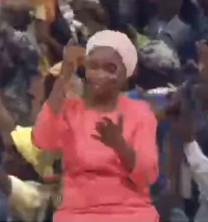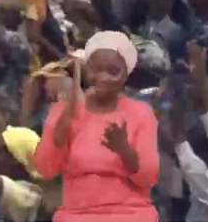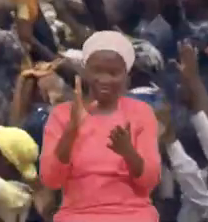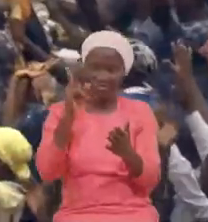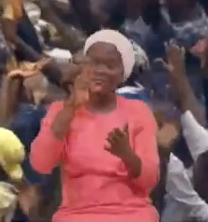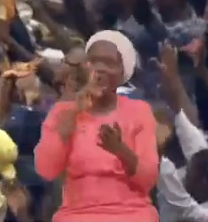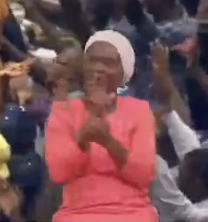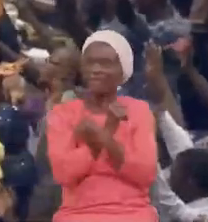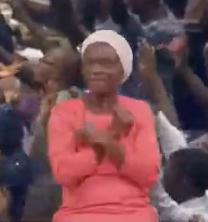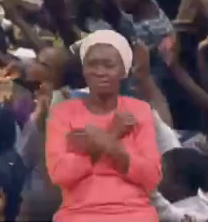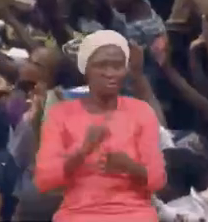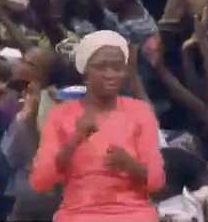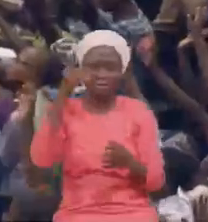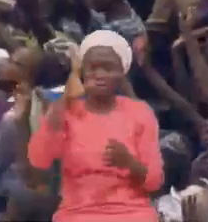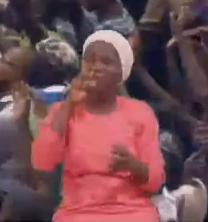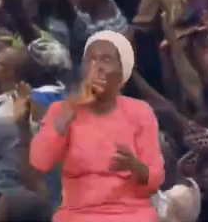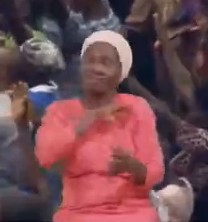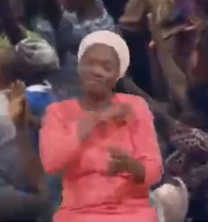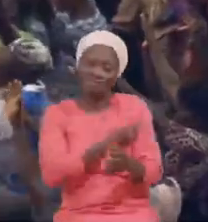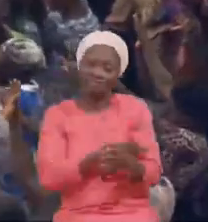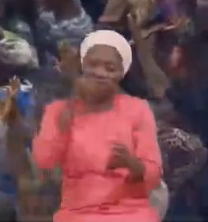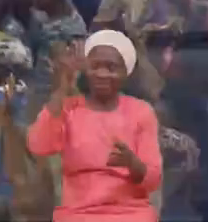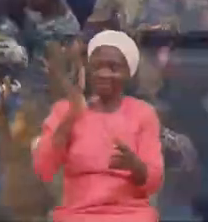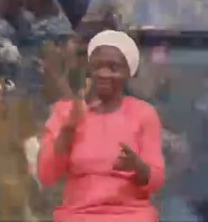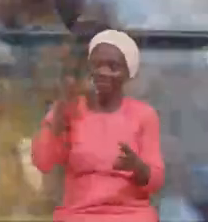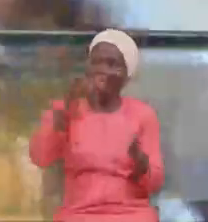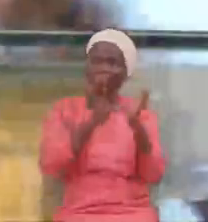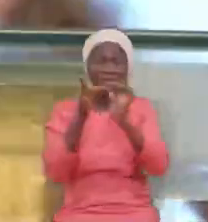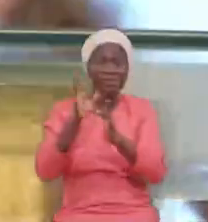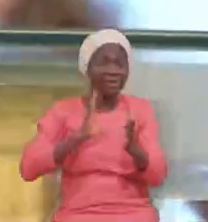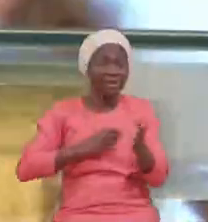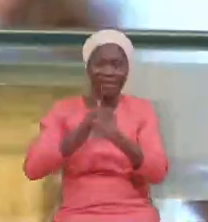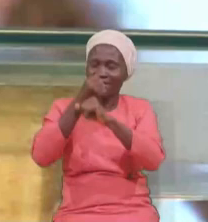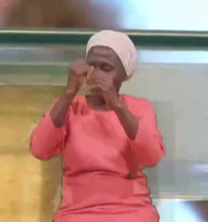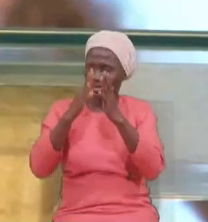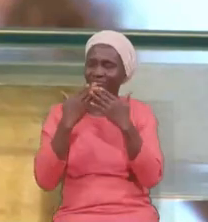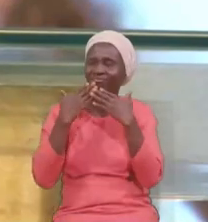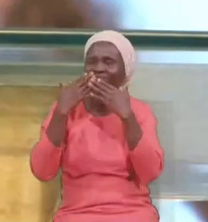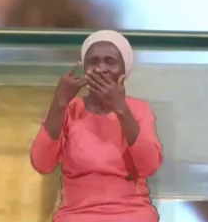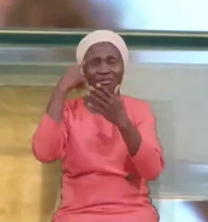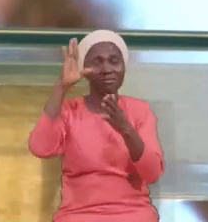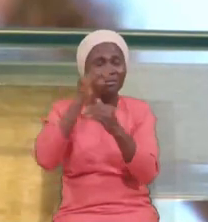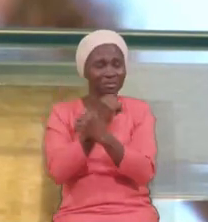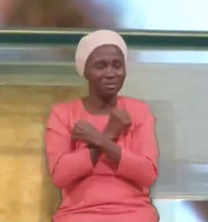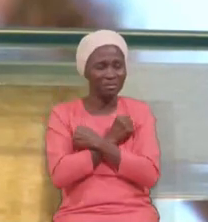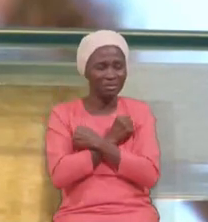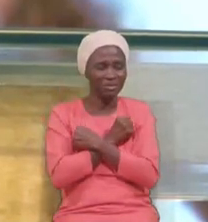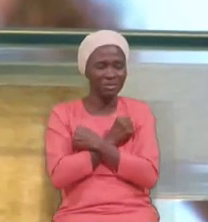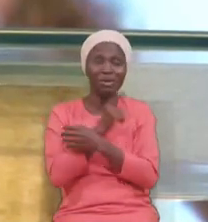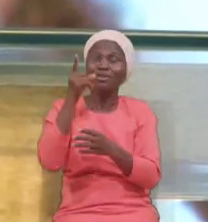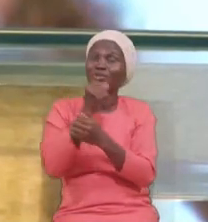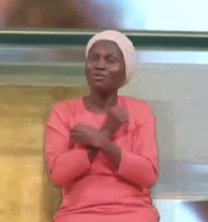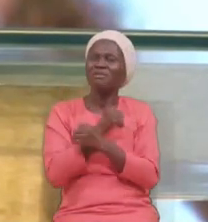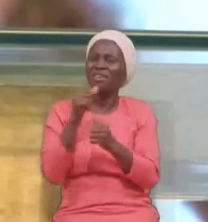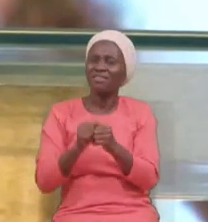Dieu. Tu es le Dieu aimable. Tu es le Dieu tout-puissant. Jésus, notre Sauveur, merci pour ton amour.